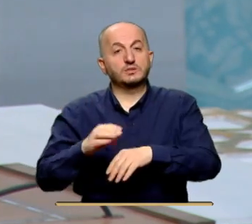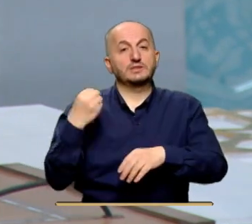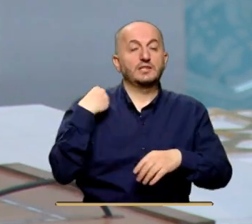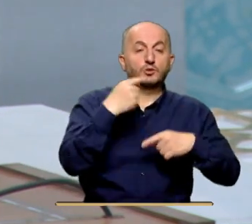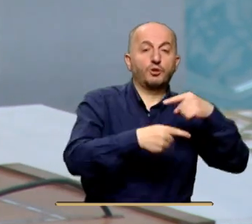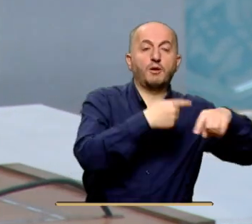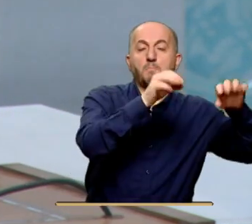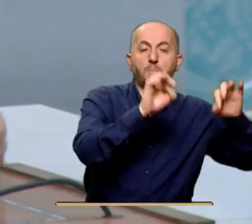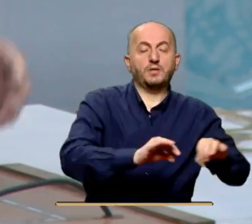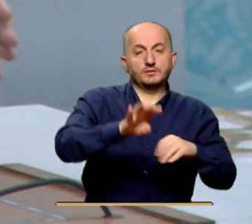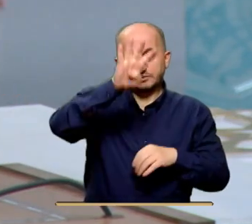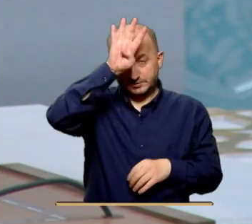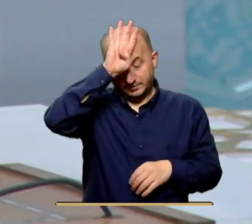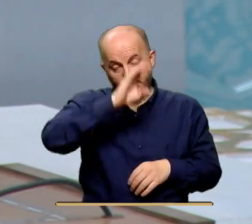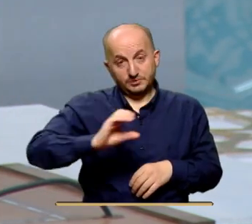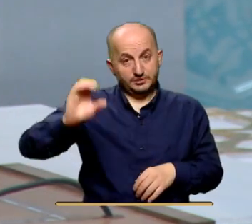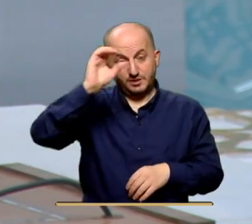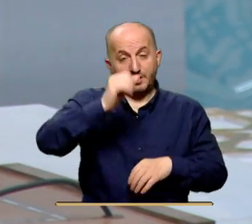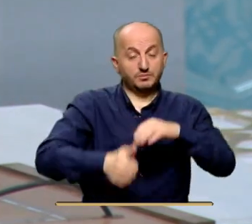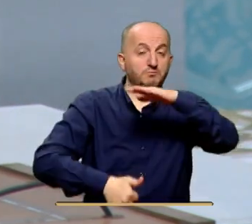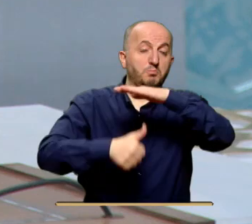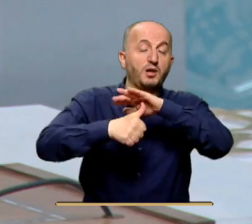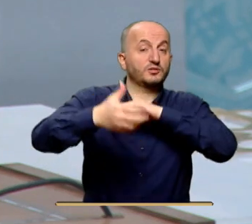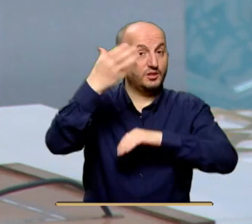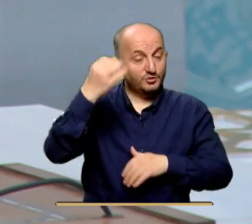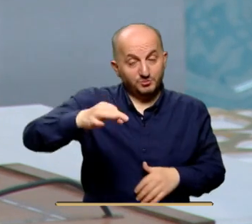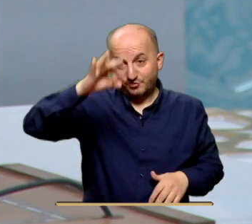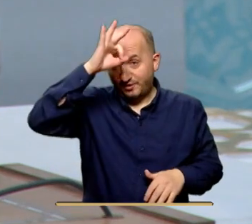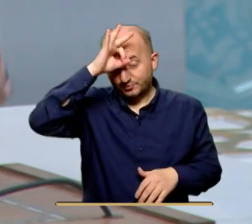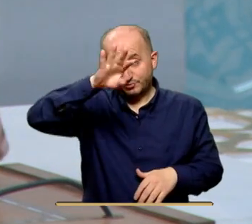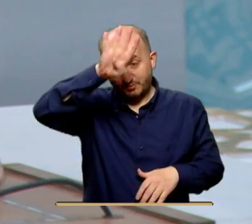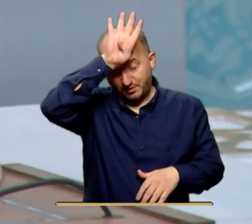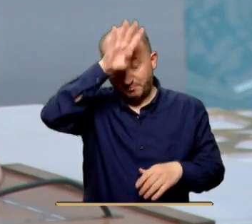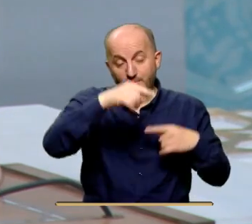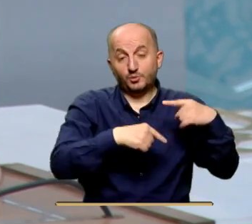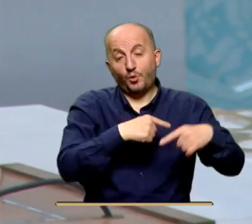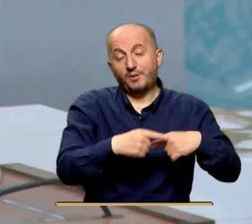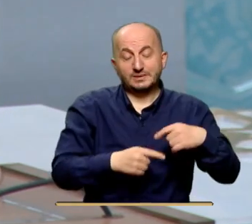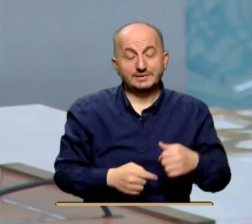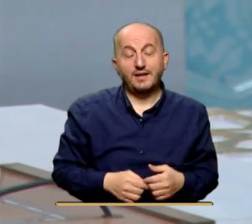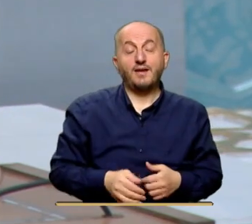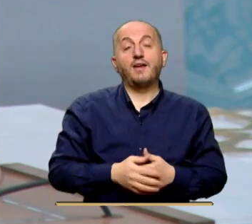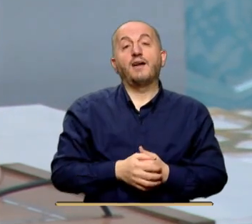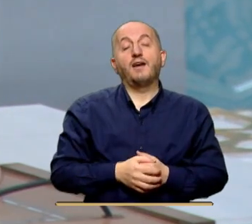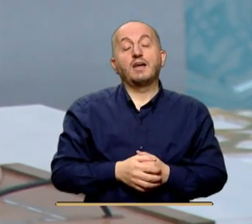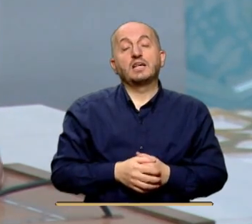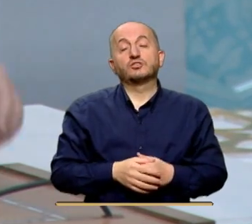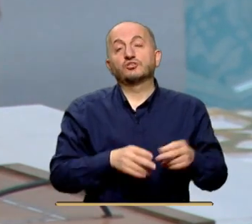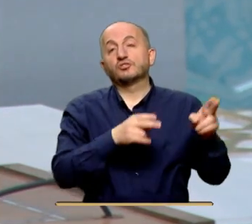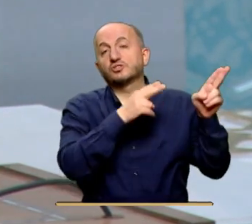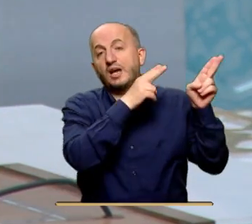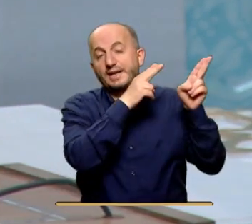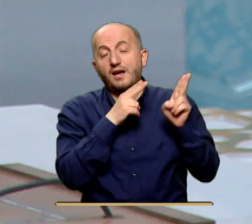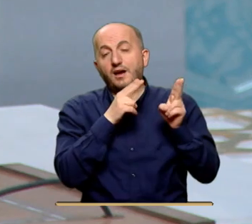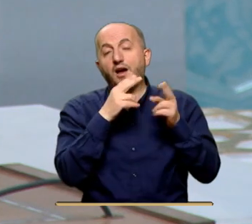İstanbul İslam'ın başkenti olmuş Fatih Sultan Mehmet döneminde, işte